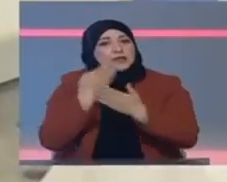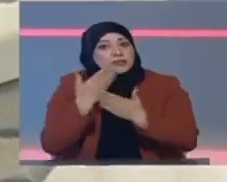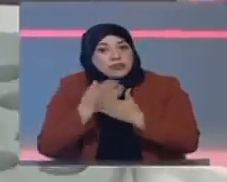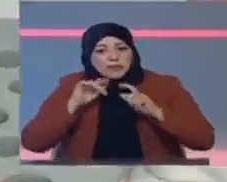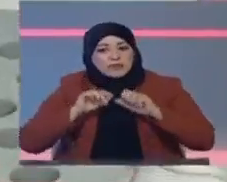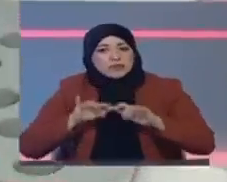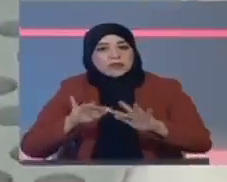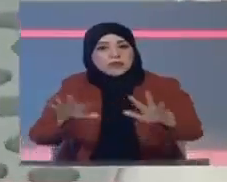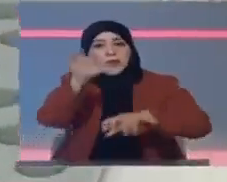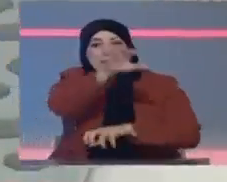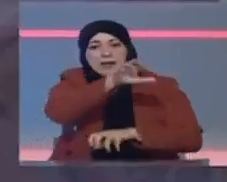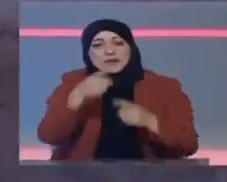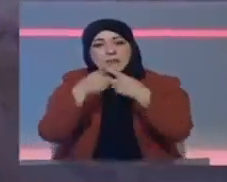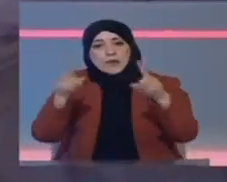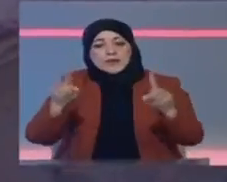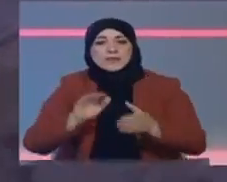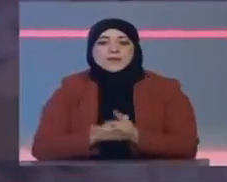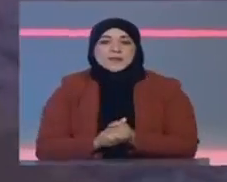بسرعه بعده مناطق